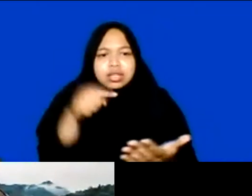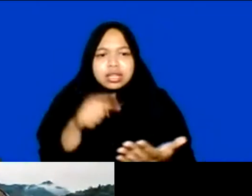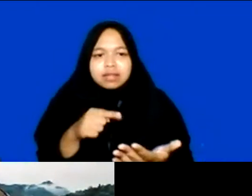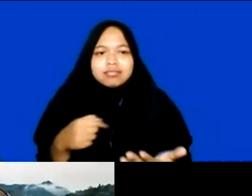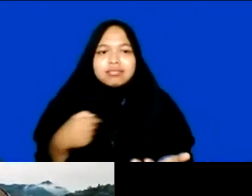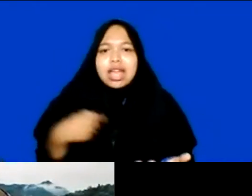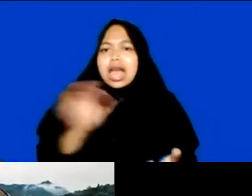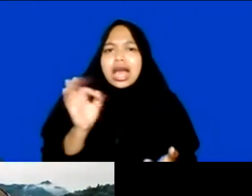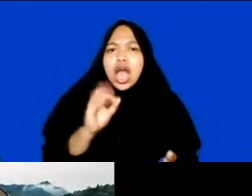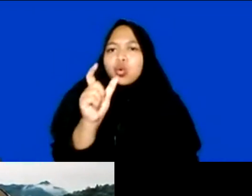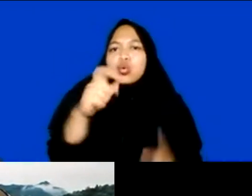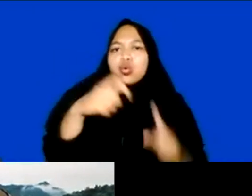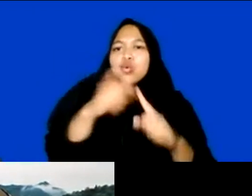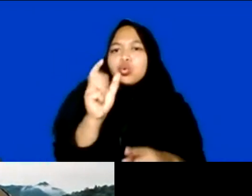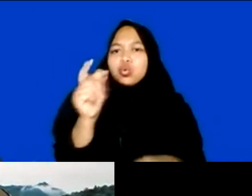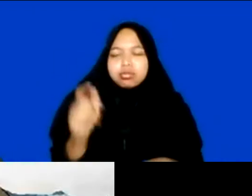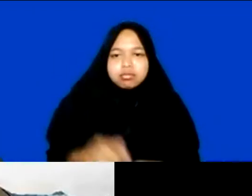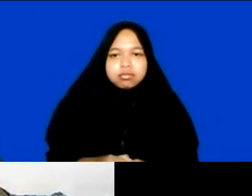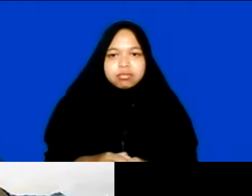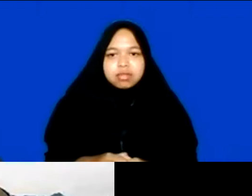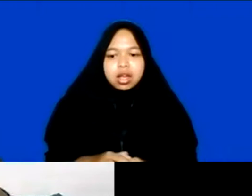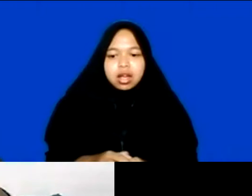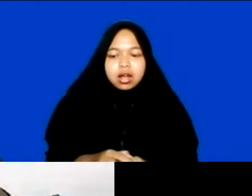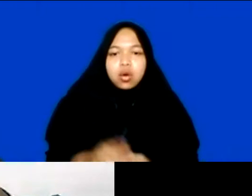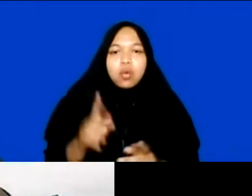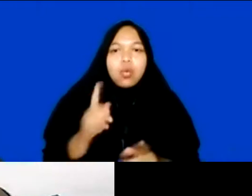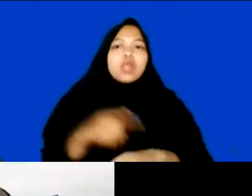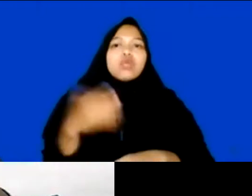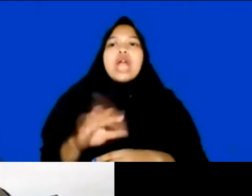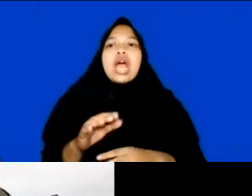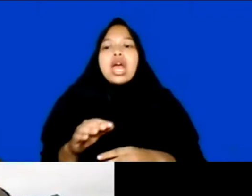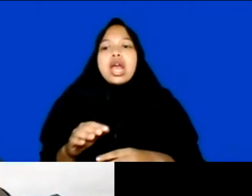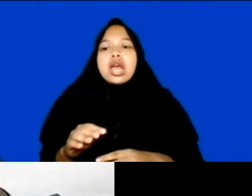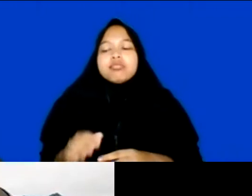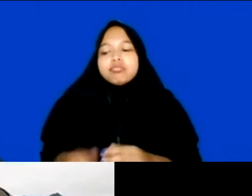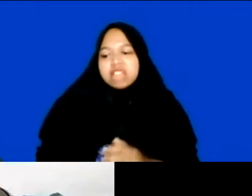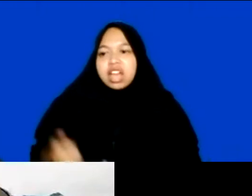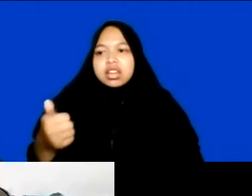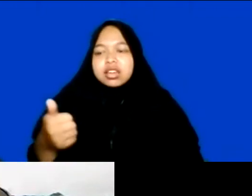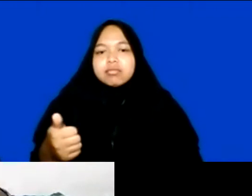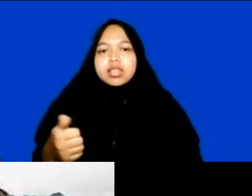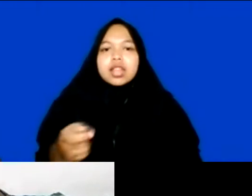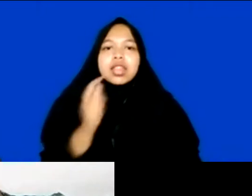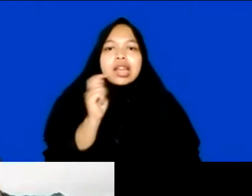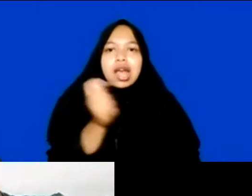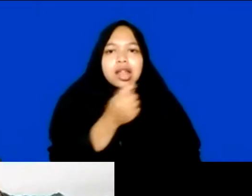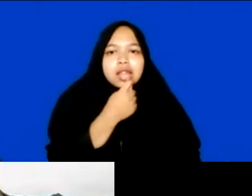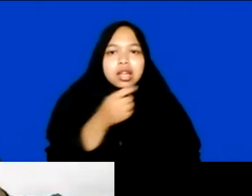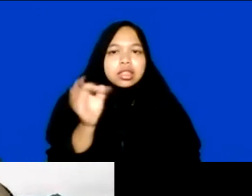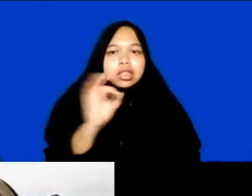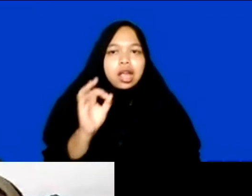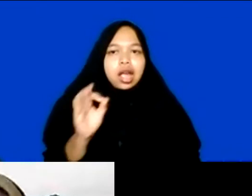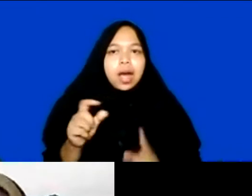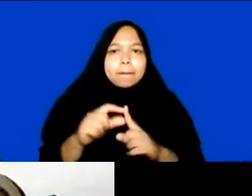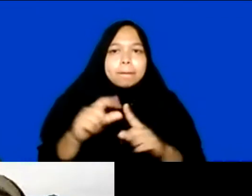terus ya udah pas begitu udah jadi ternyata ya nggak pas kayak gitu kan. Padahal udah kita udah pakai